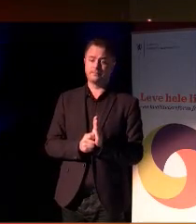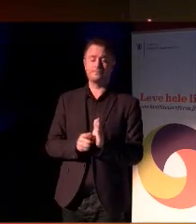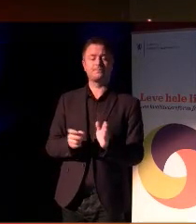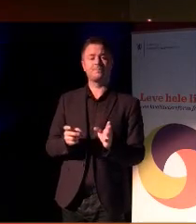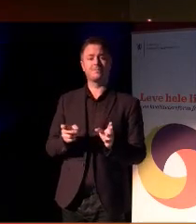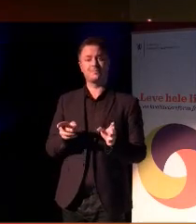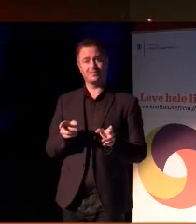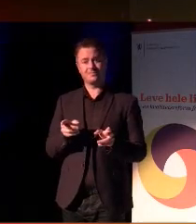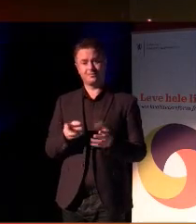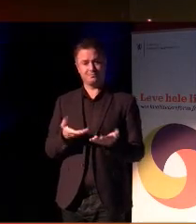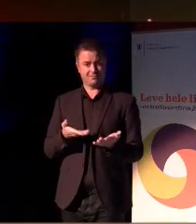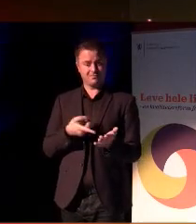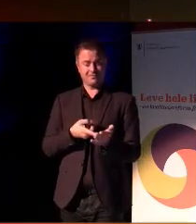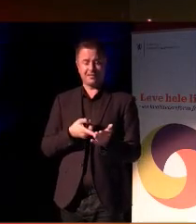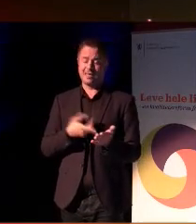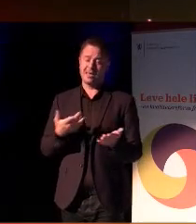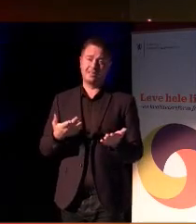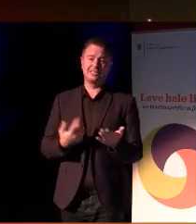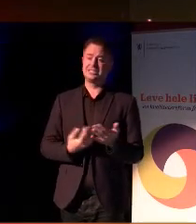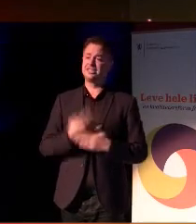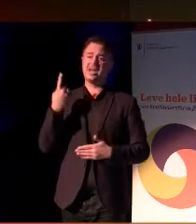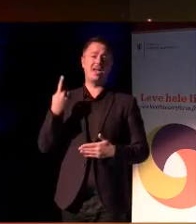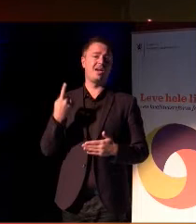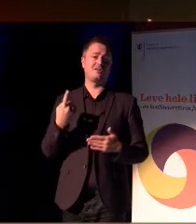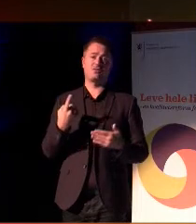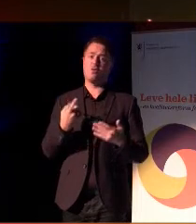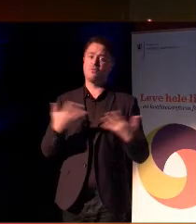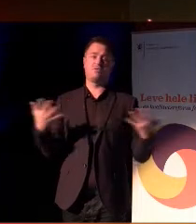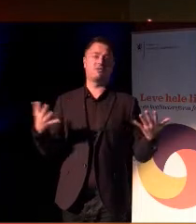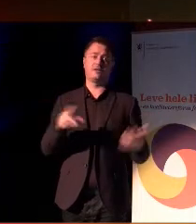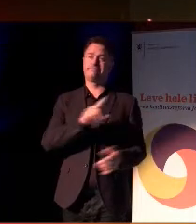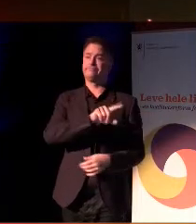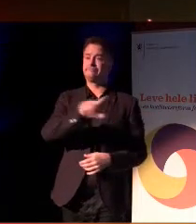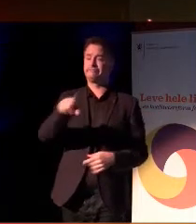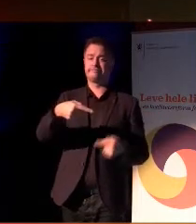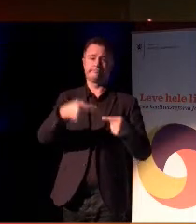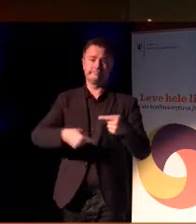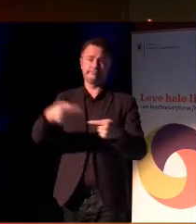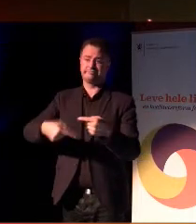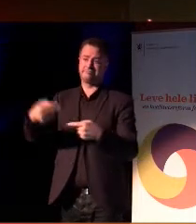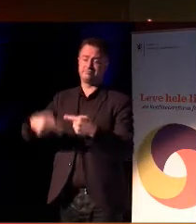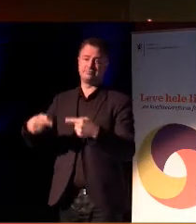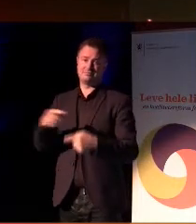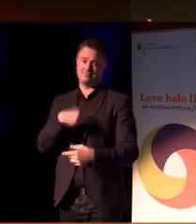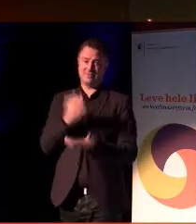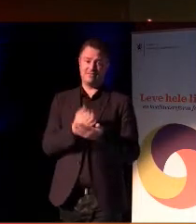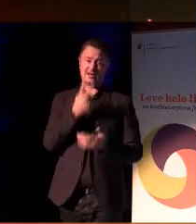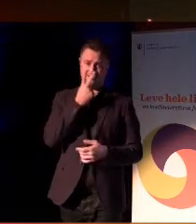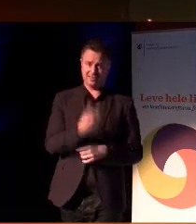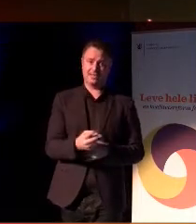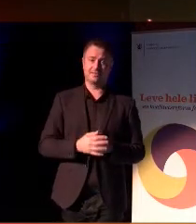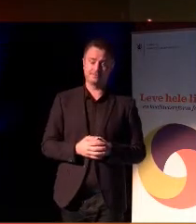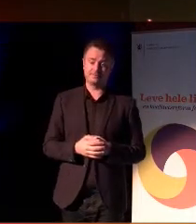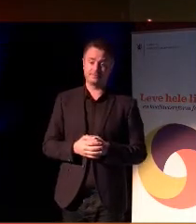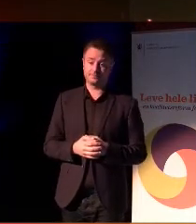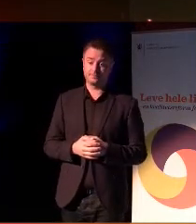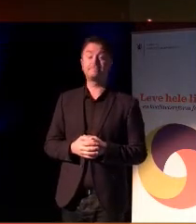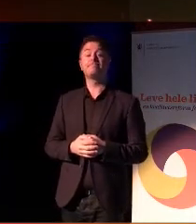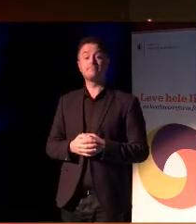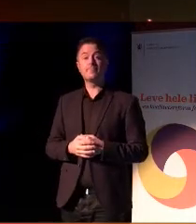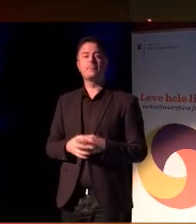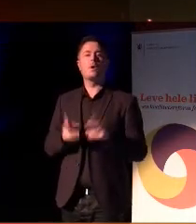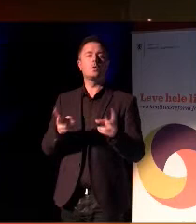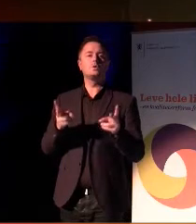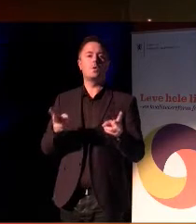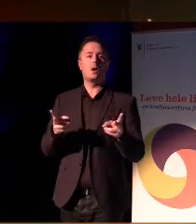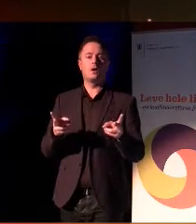I mange av de sakene som vi involvert I. Og så har vi igjen mangelfull dokumentasjon. En gjenganger på dette området